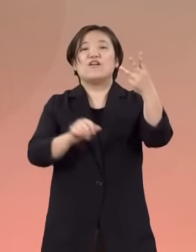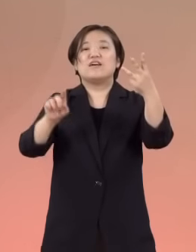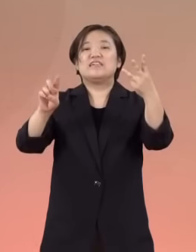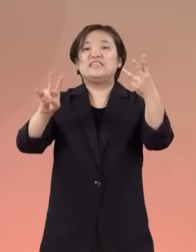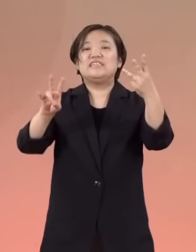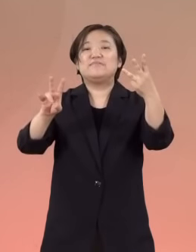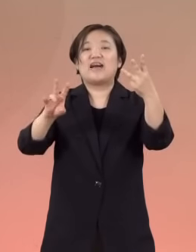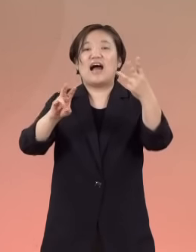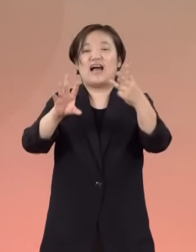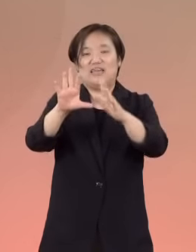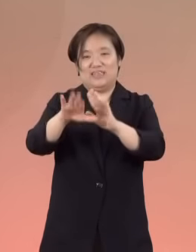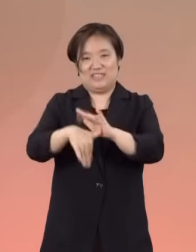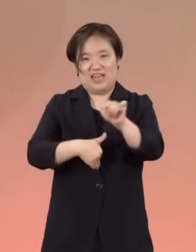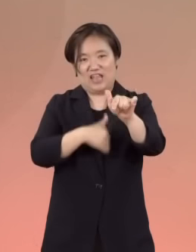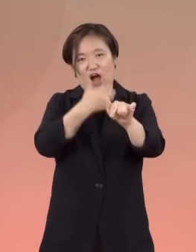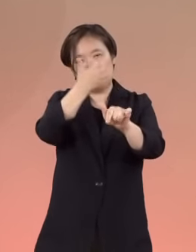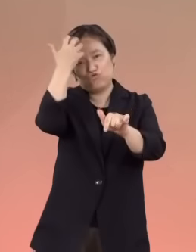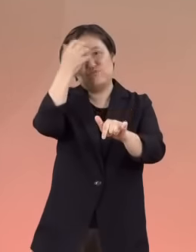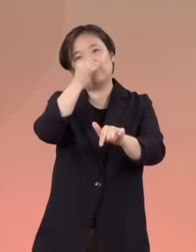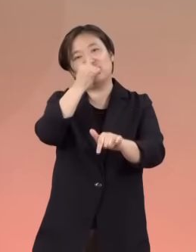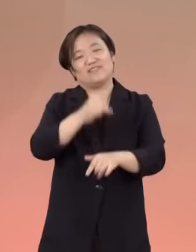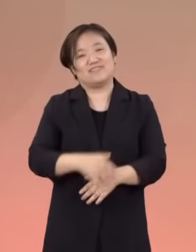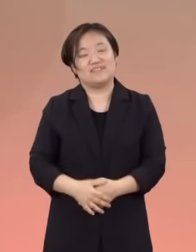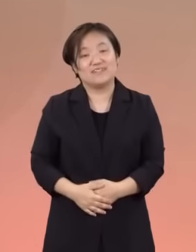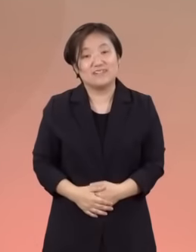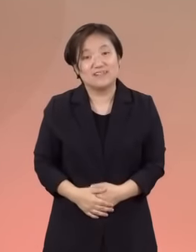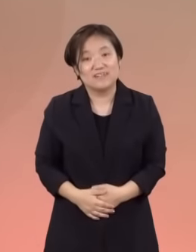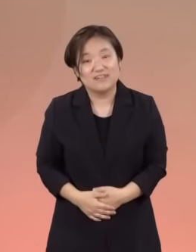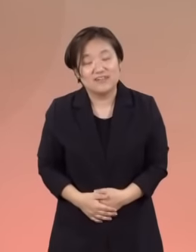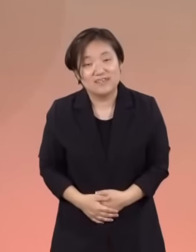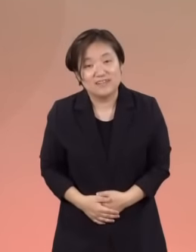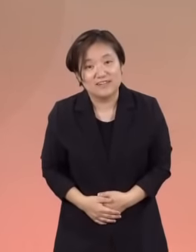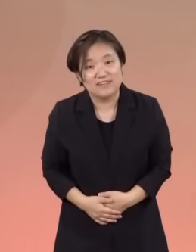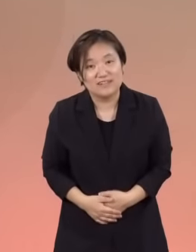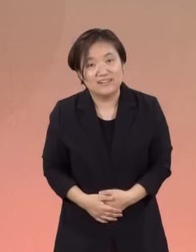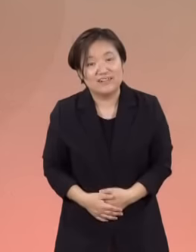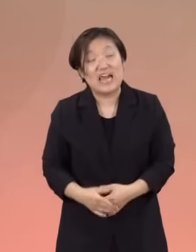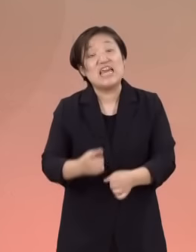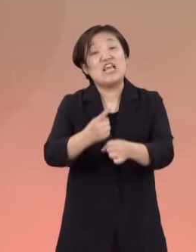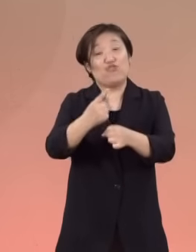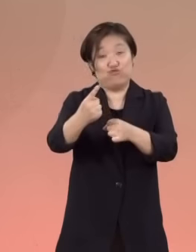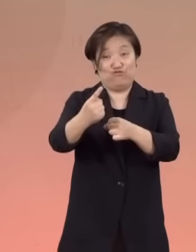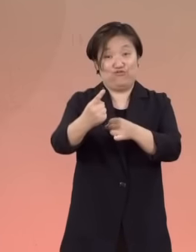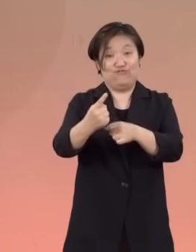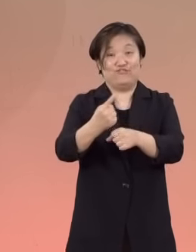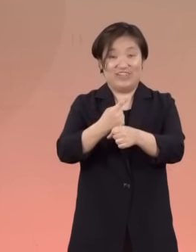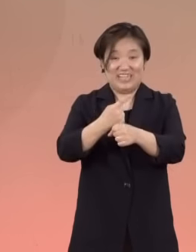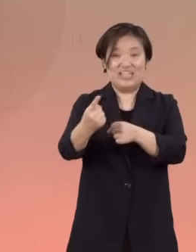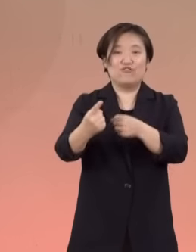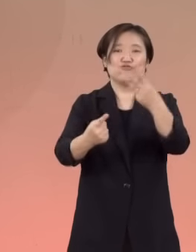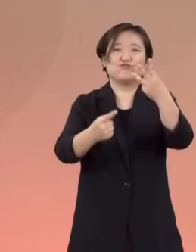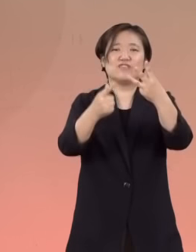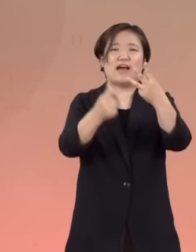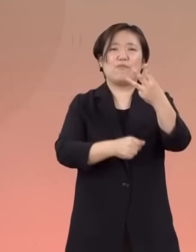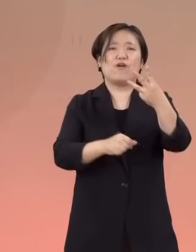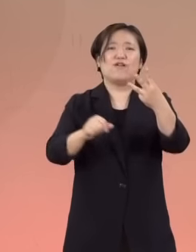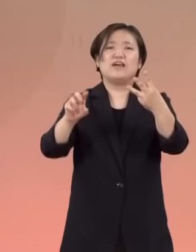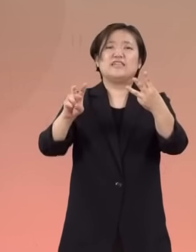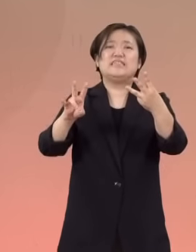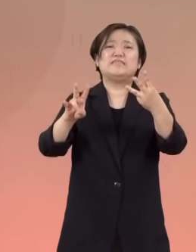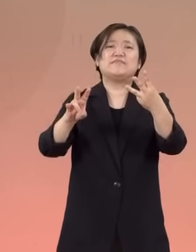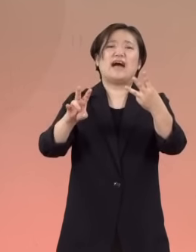정확하네요 2023년 월 24일 날 꿈을 꾸었습니다 꿈에 택시를